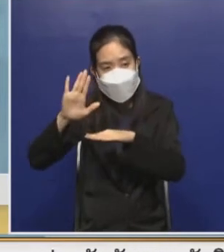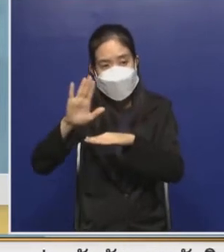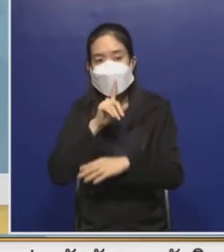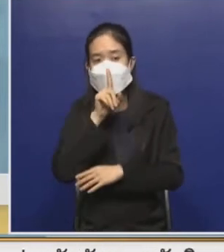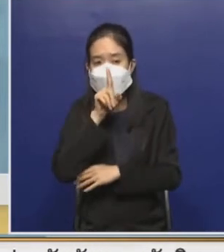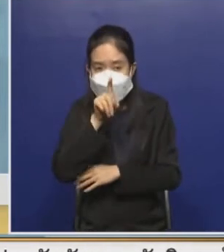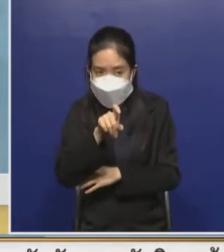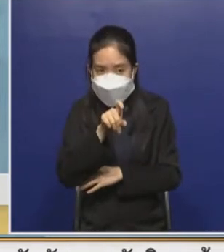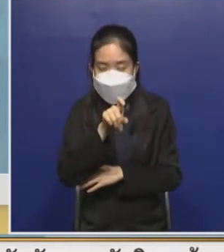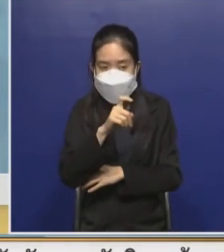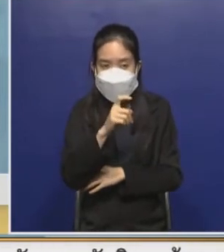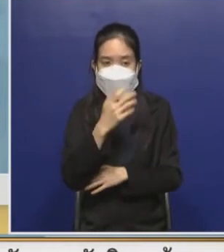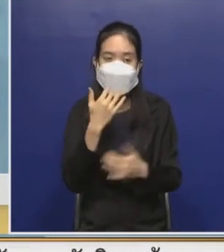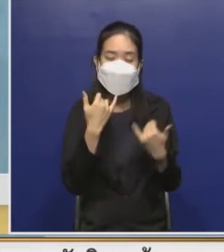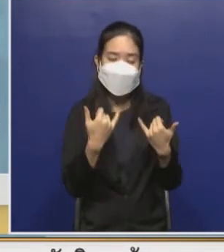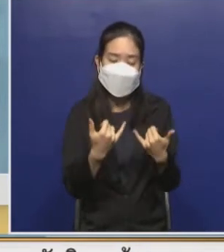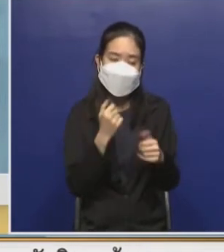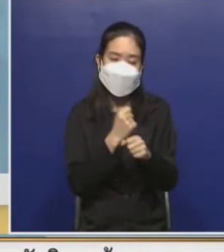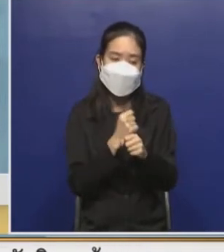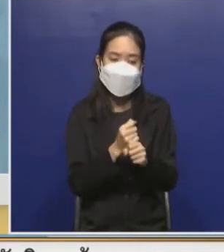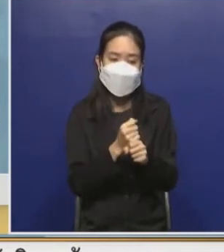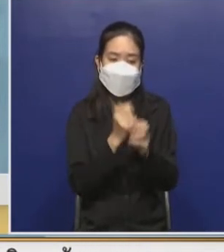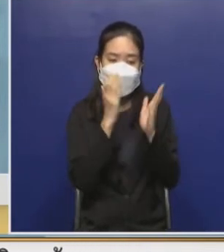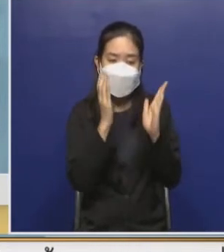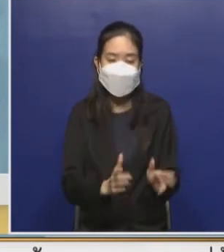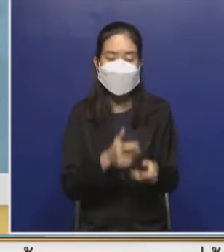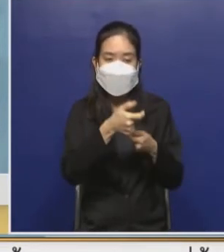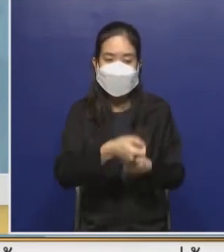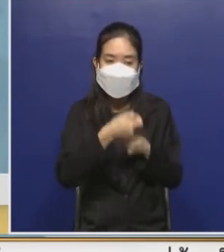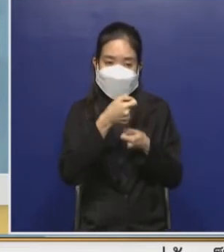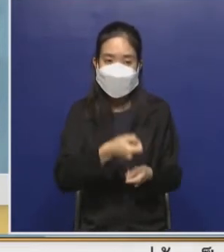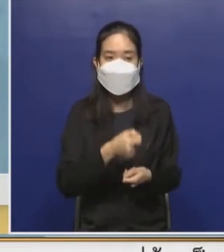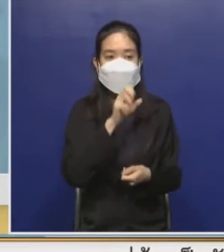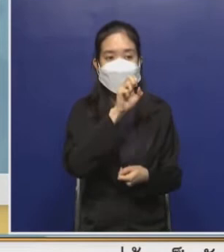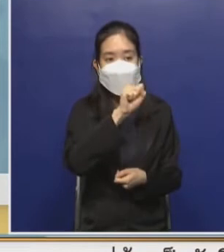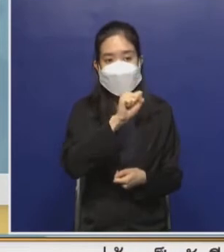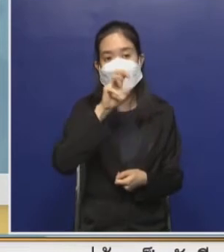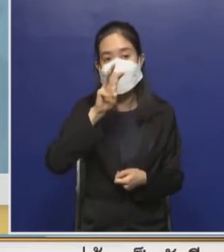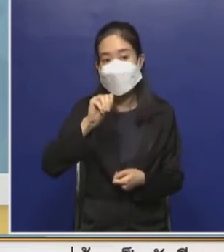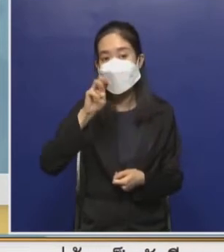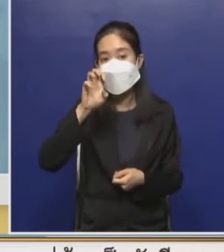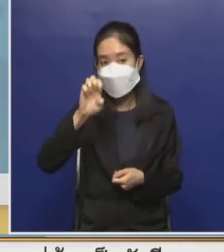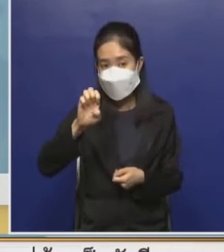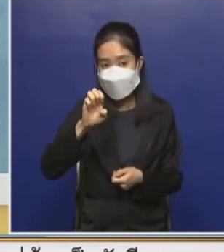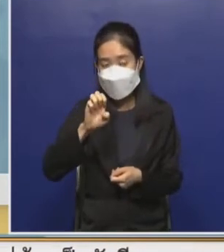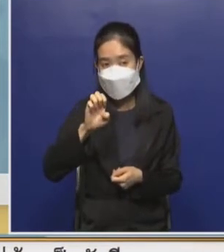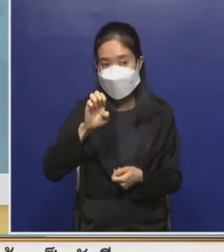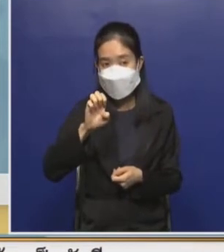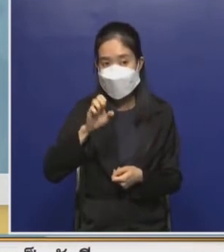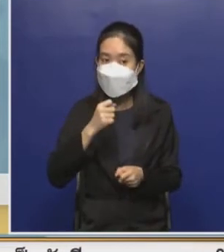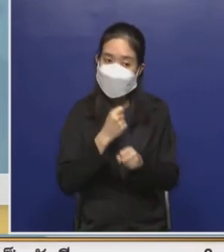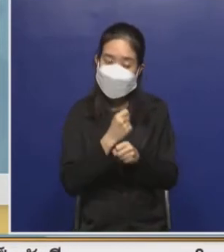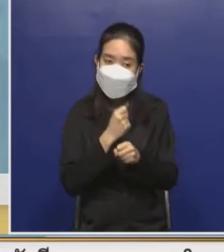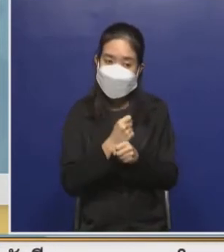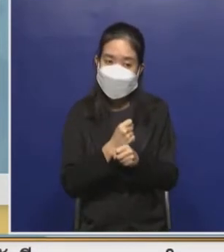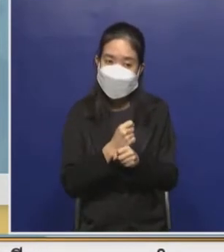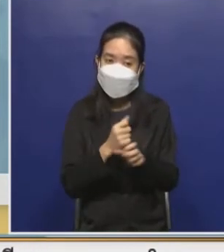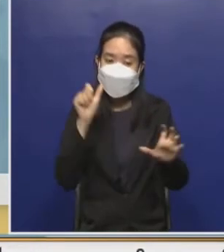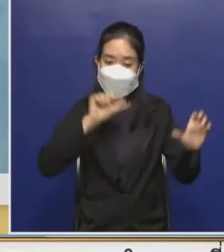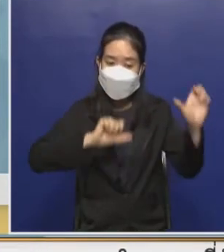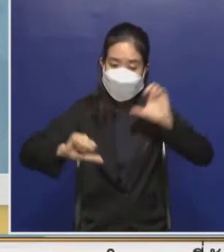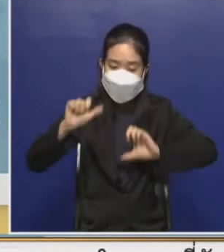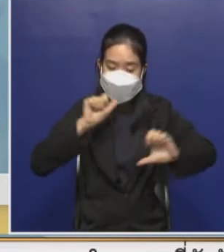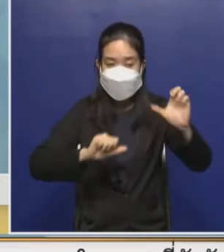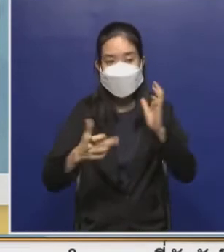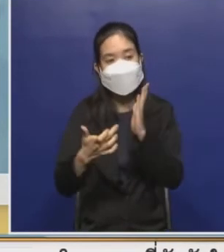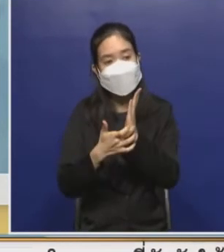ว่าจะทำให้กระเศรกรณ์และ SME มีรายได้เพิมขึ้นจากการใช้วทยาศาตและเทคโนโยี